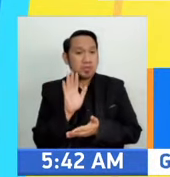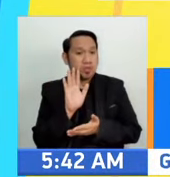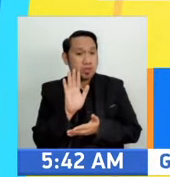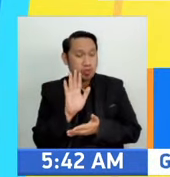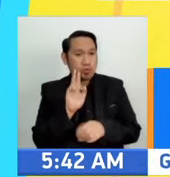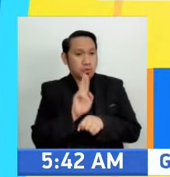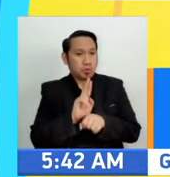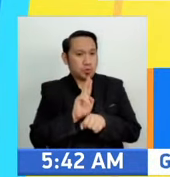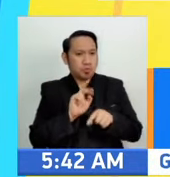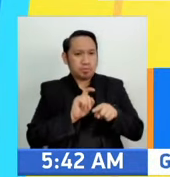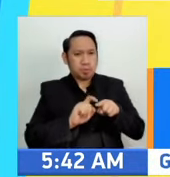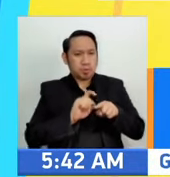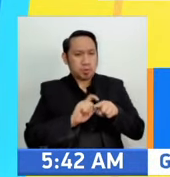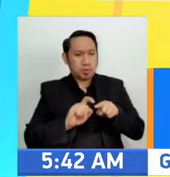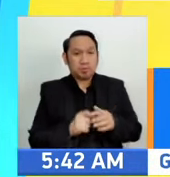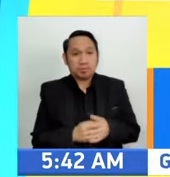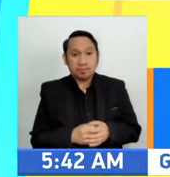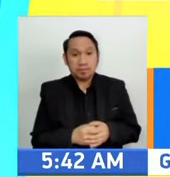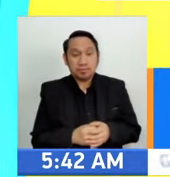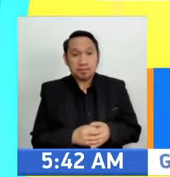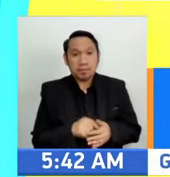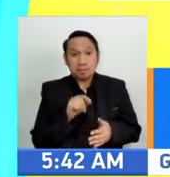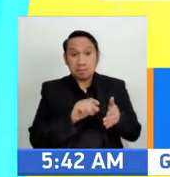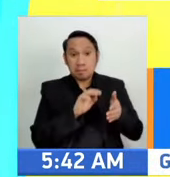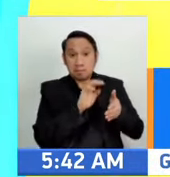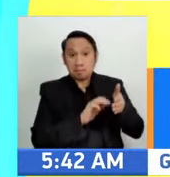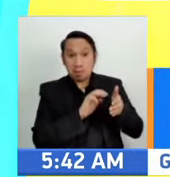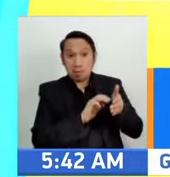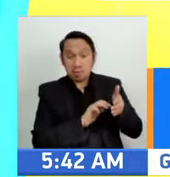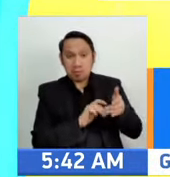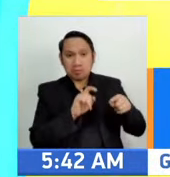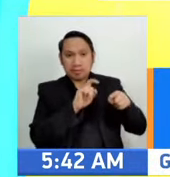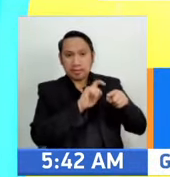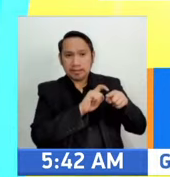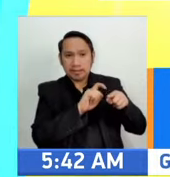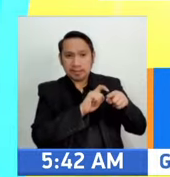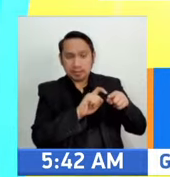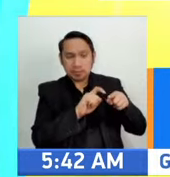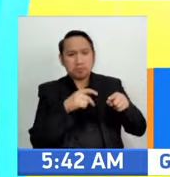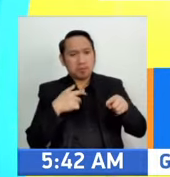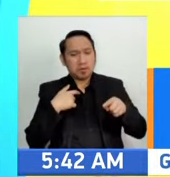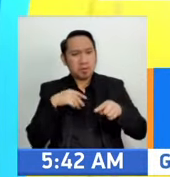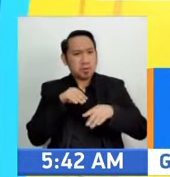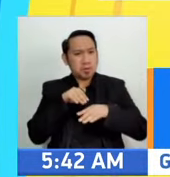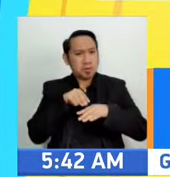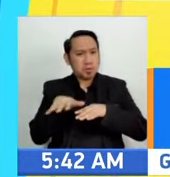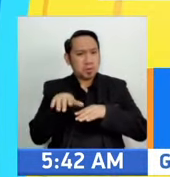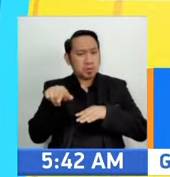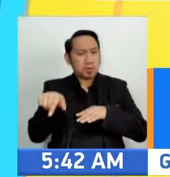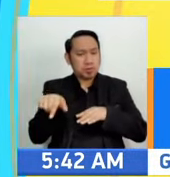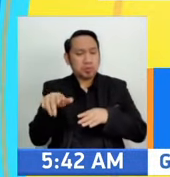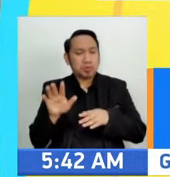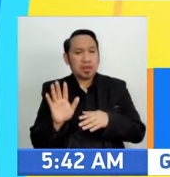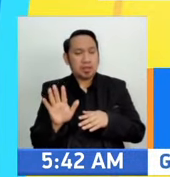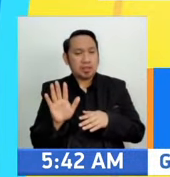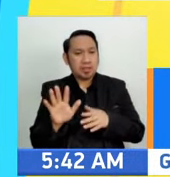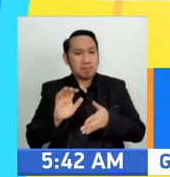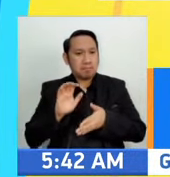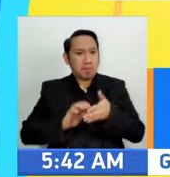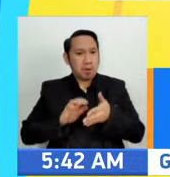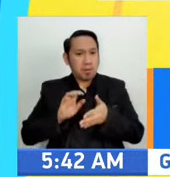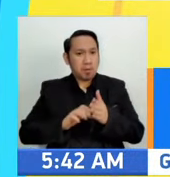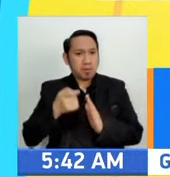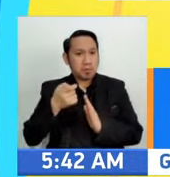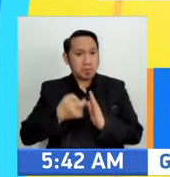Ayon sa Meralco, ang pagbaba ng generation at transmission charge ang nakaapekto sa kanilang bawas singil. Parang nabawi yung last